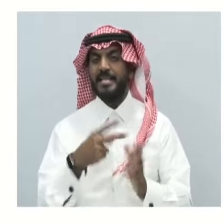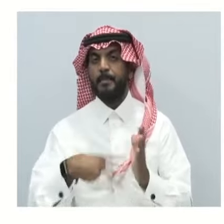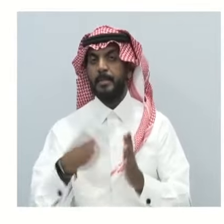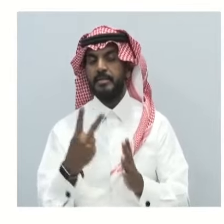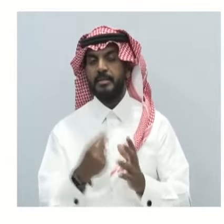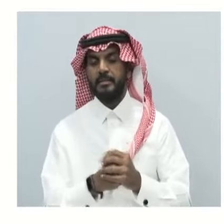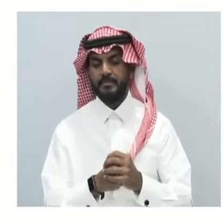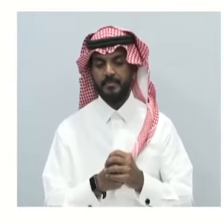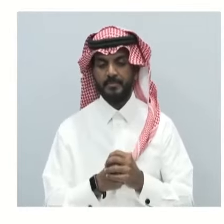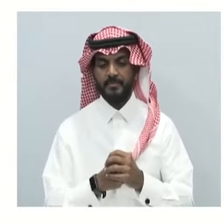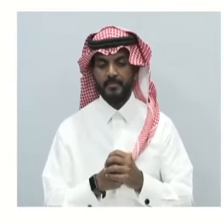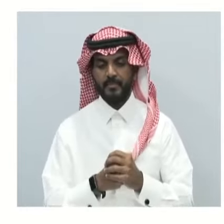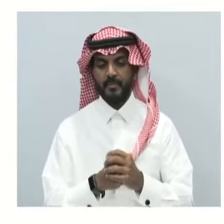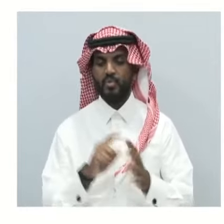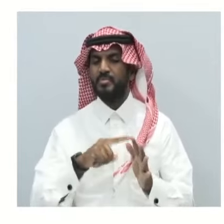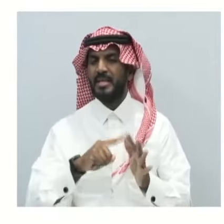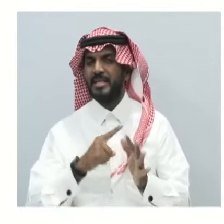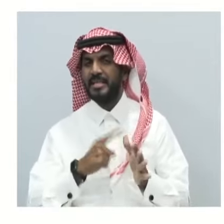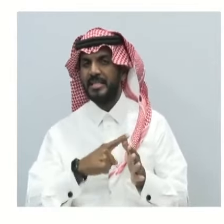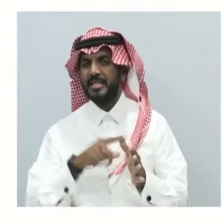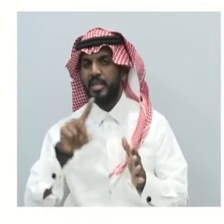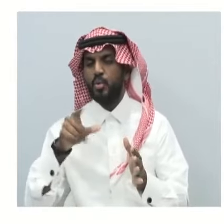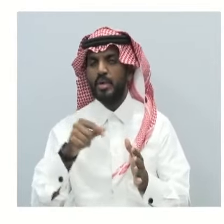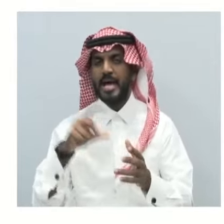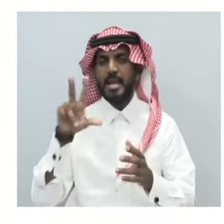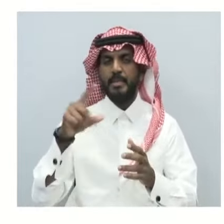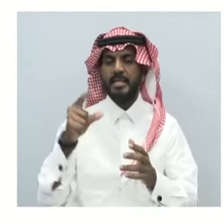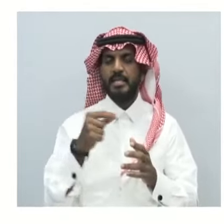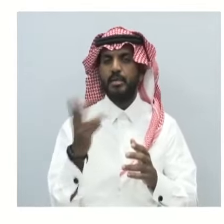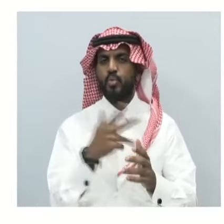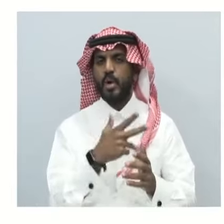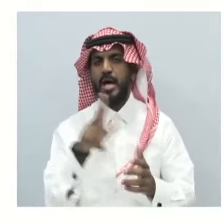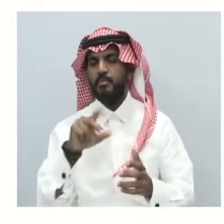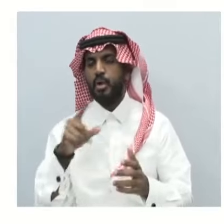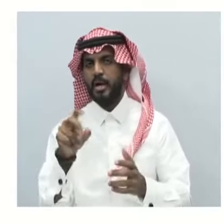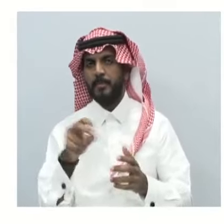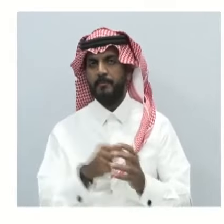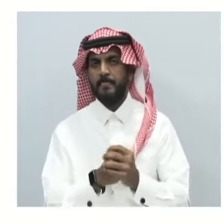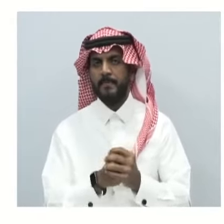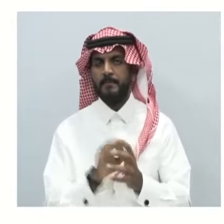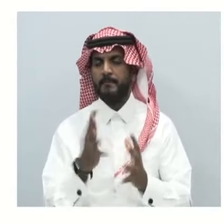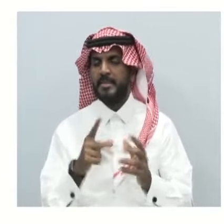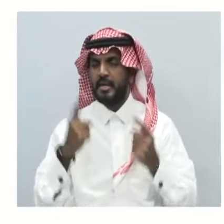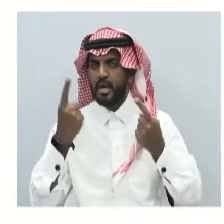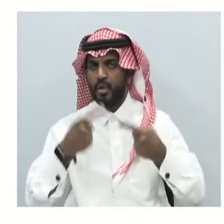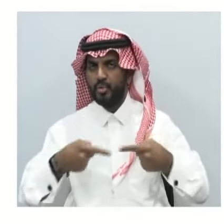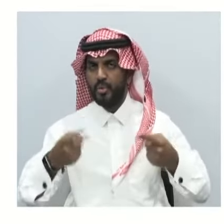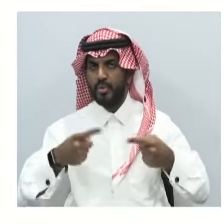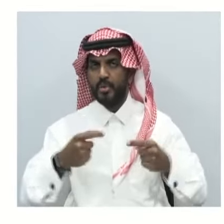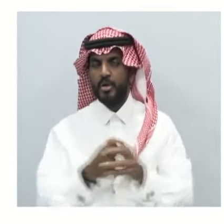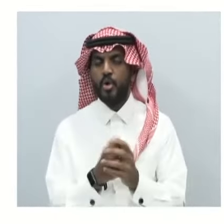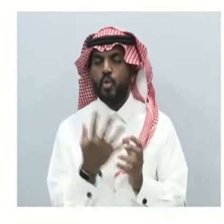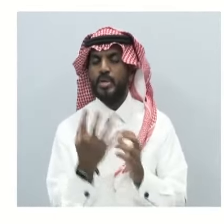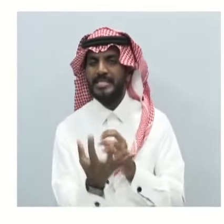هي طور البدر وكذلك طور المحاق ماذا يحدث في خلال هذه الطورين يعتمد قوه